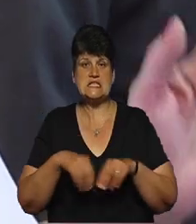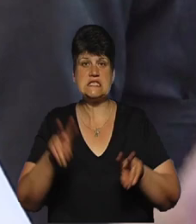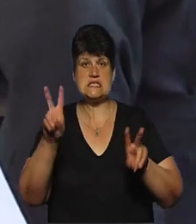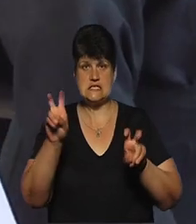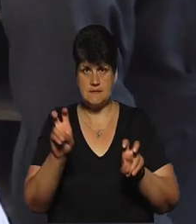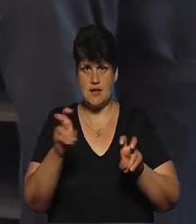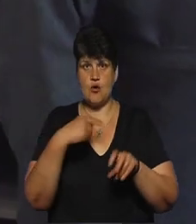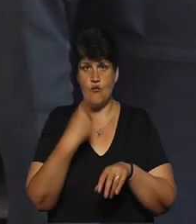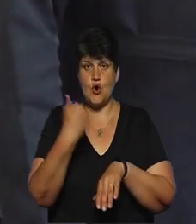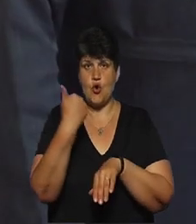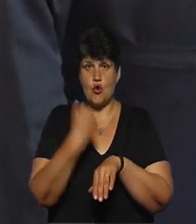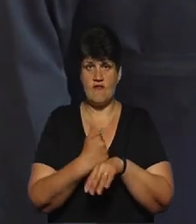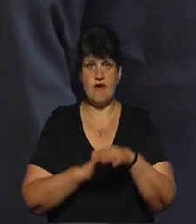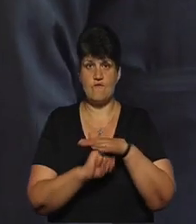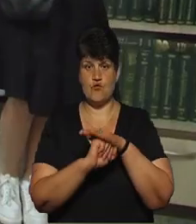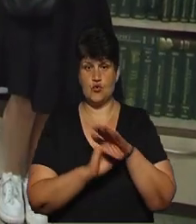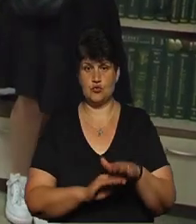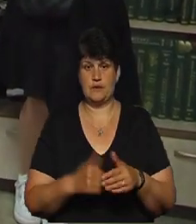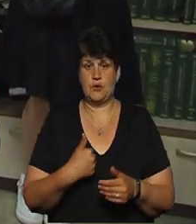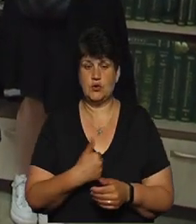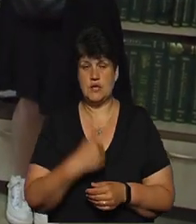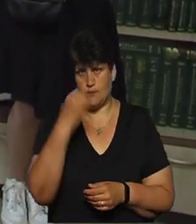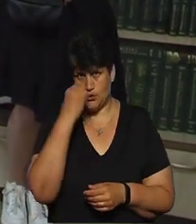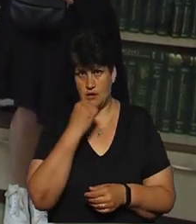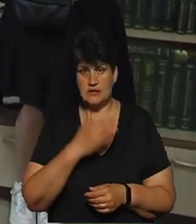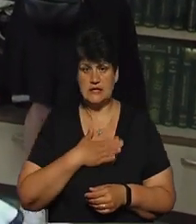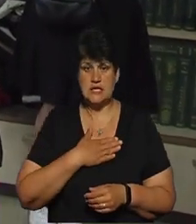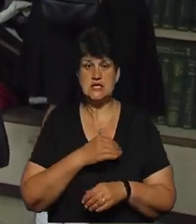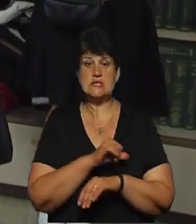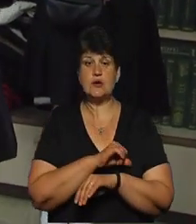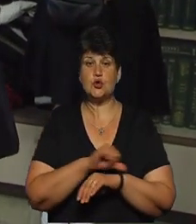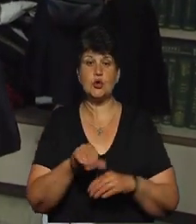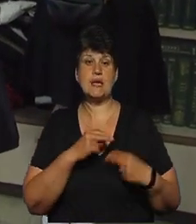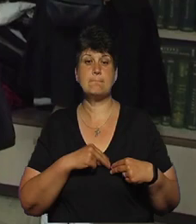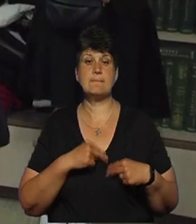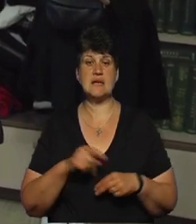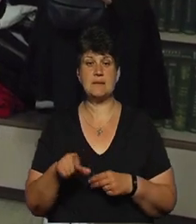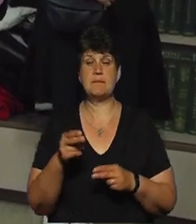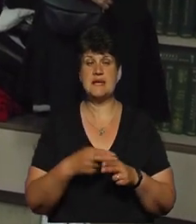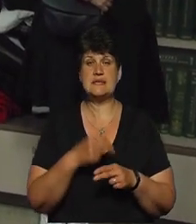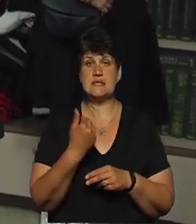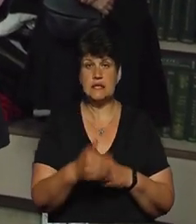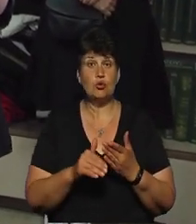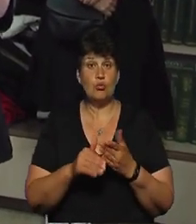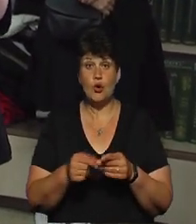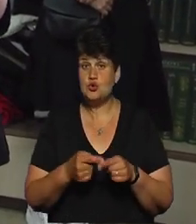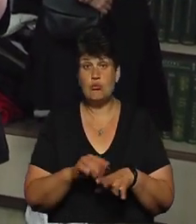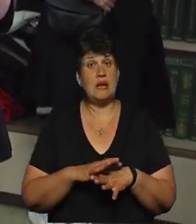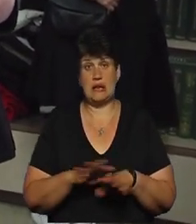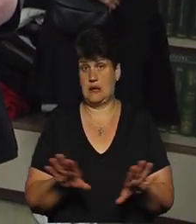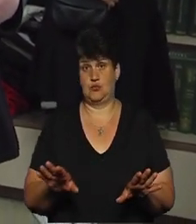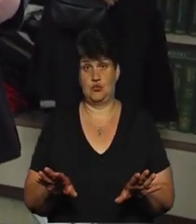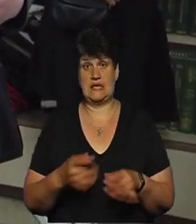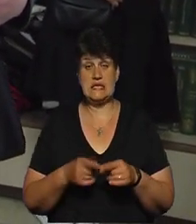Наталія Кіндрацька. Я би хотіла подякувати нашим закордонним партнерам, тому що без їх допомоги цього всього би не відбулося. Це на